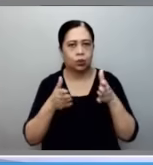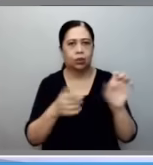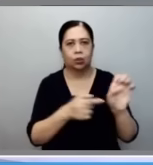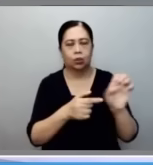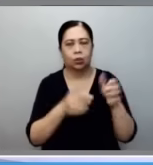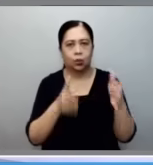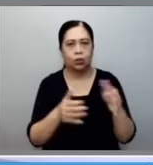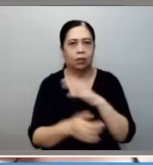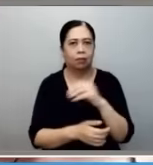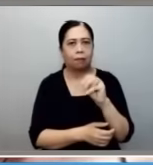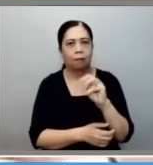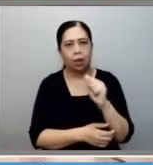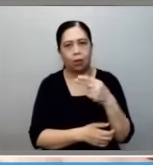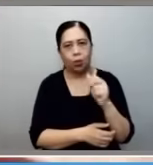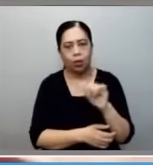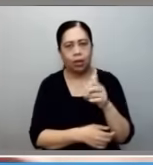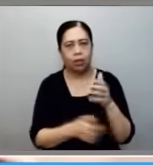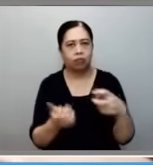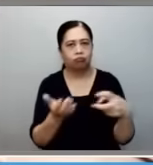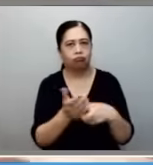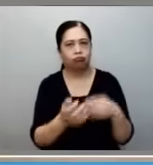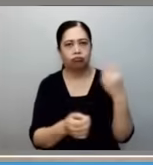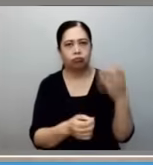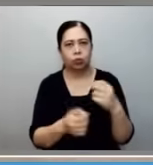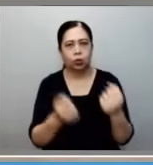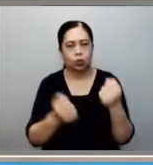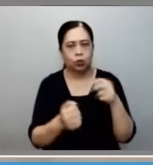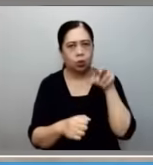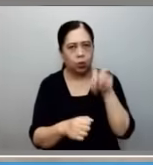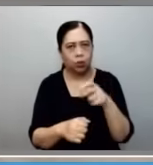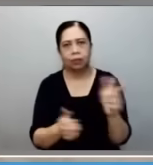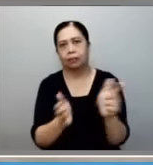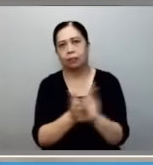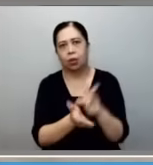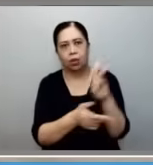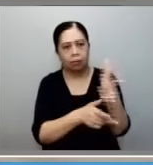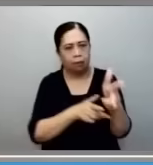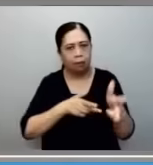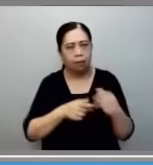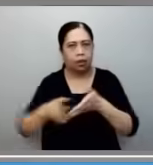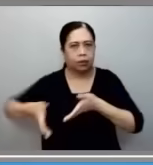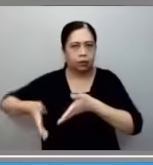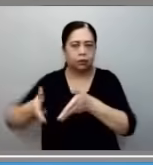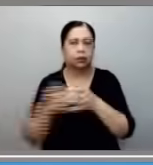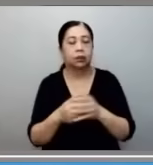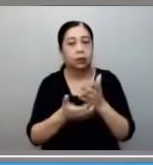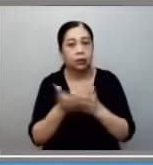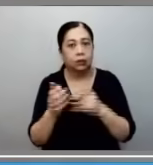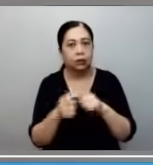mabuhay lanes. Pinikita ng ilang motorista matapos maabot ang ilegal na nakaparada sa bangketa. Ang ilan naman,